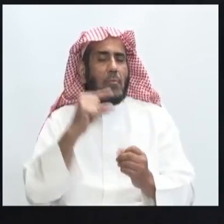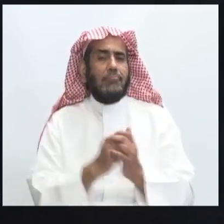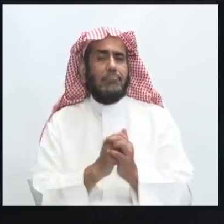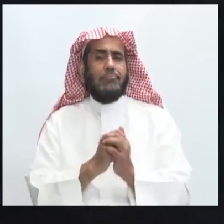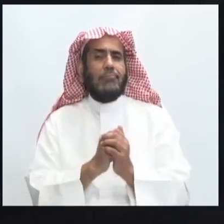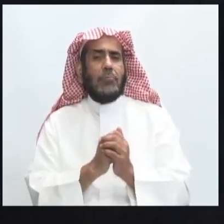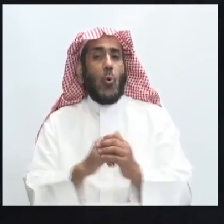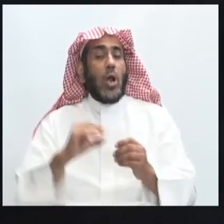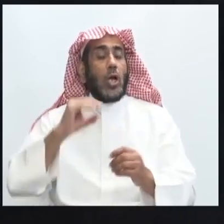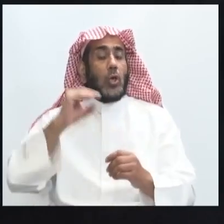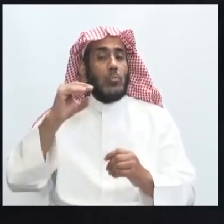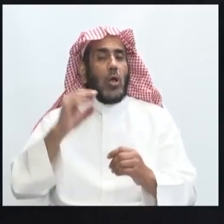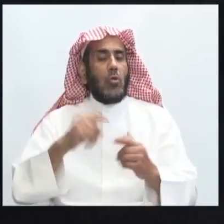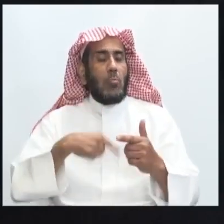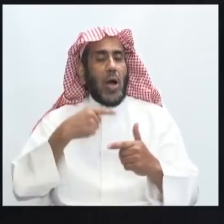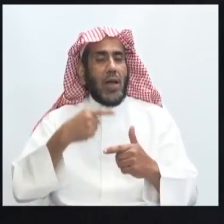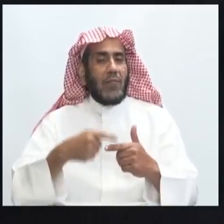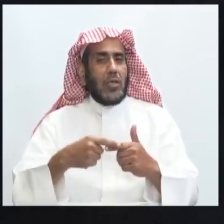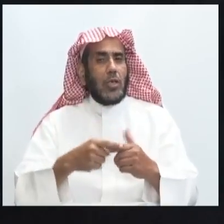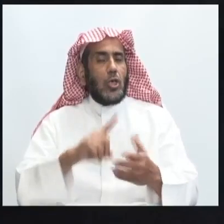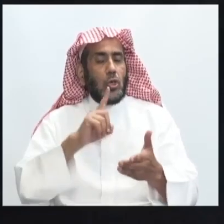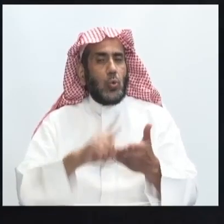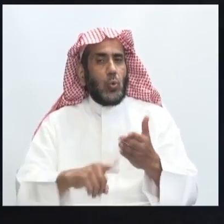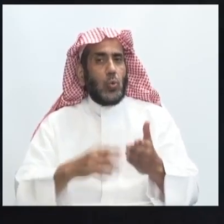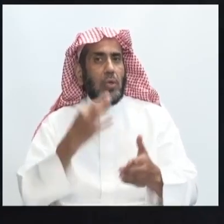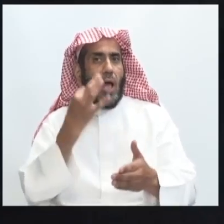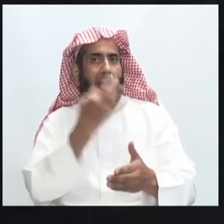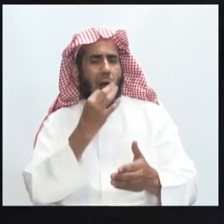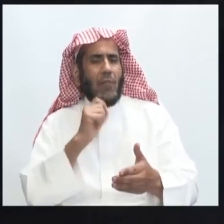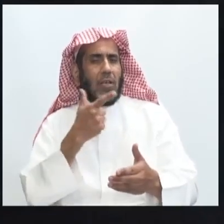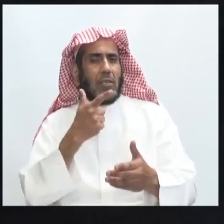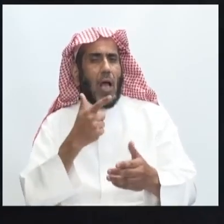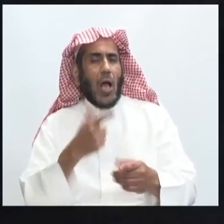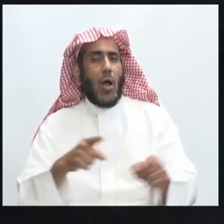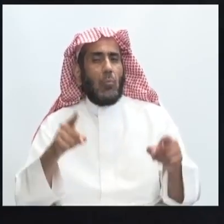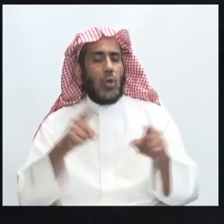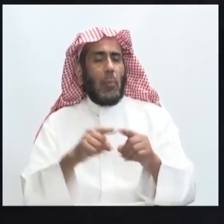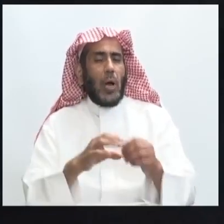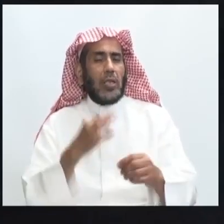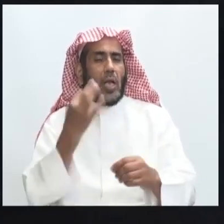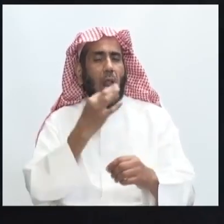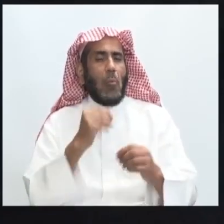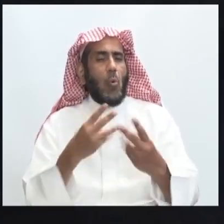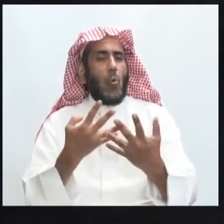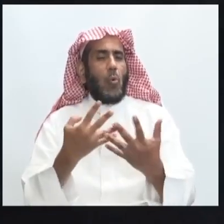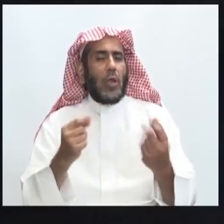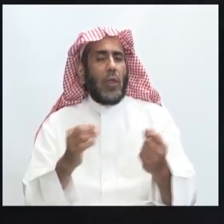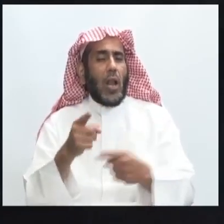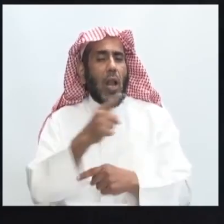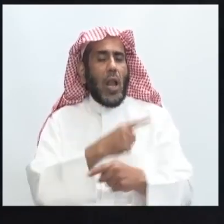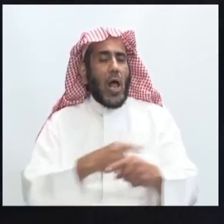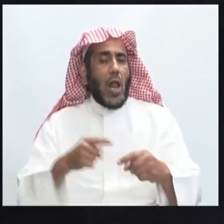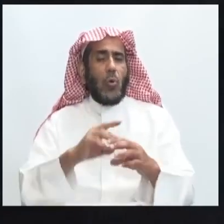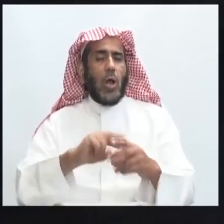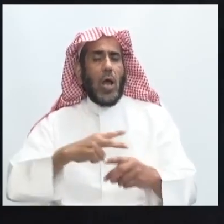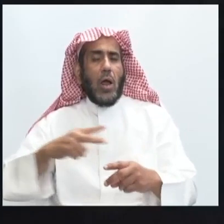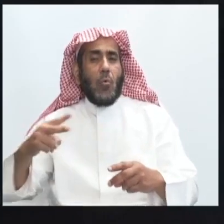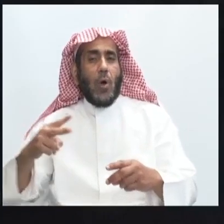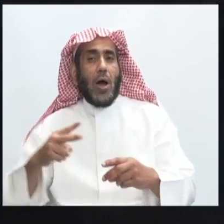الجمله ثم عرفنا ايضا شروط الفصاحه وعرفنا مطابقه الكلام المقتضى الحال وارى ايضا هناك انواع